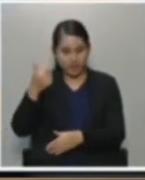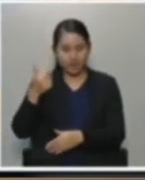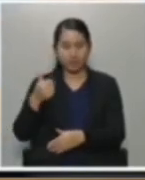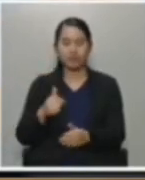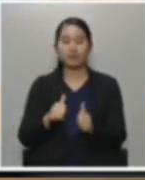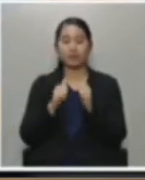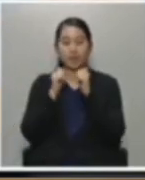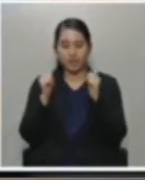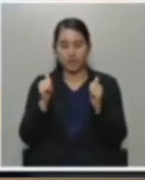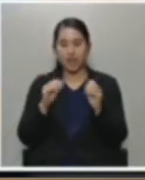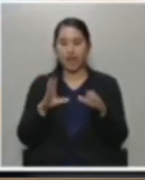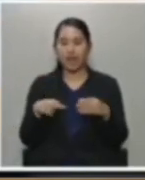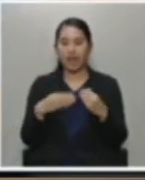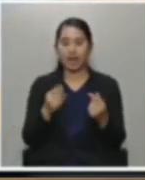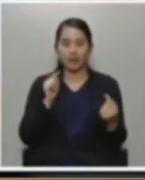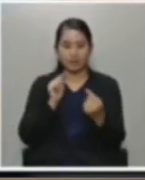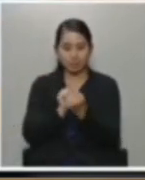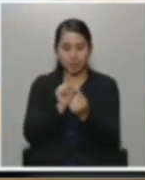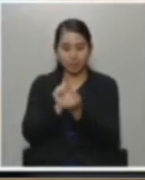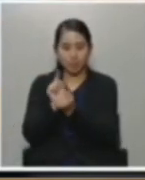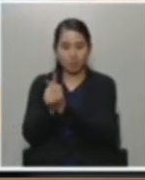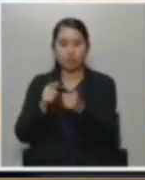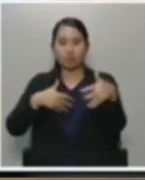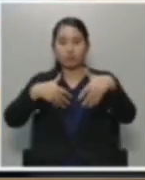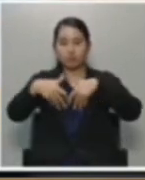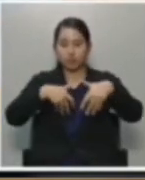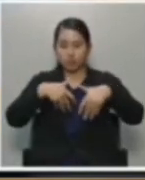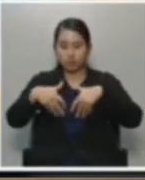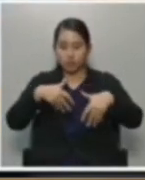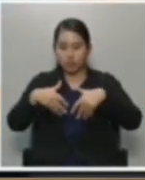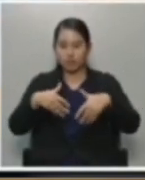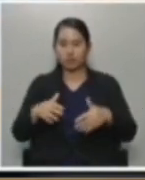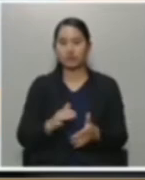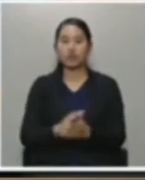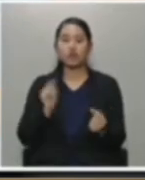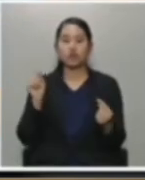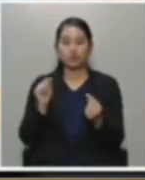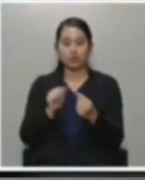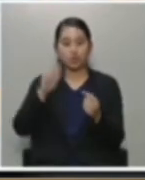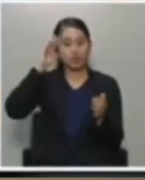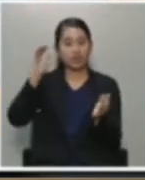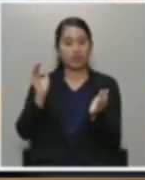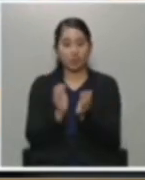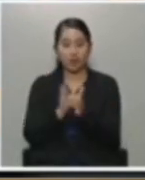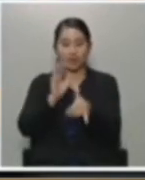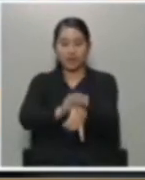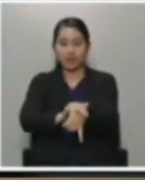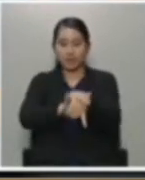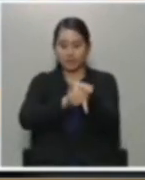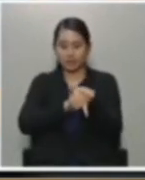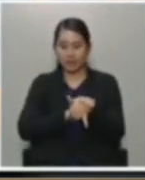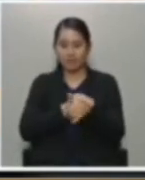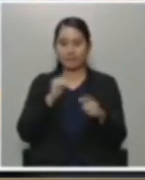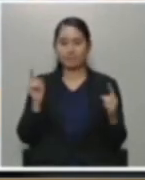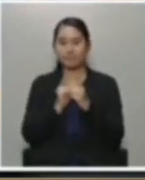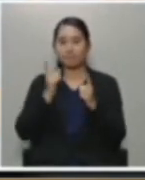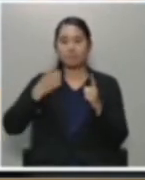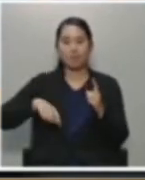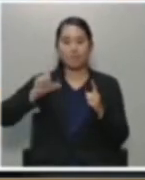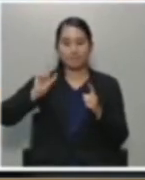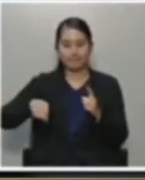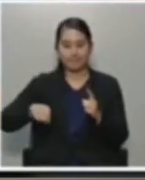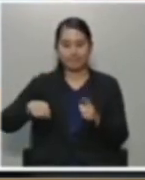ได้ไปให้คำปรึกษากับประชาชนในชั้นการจับกุมของเจ้าหน้าที่ตำรวจชั้นอัยการชั้นศ